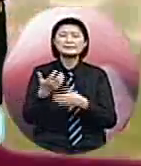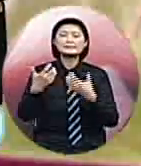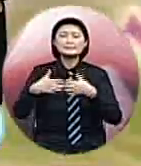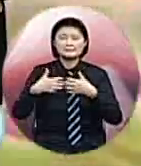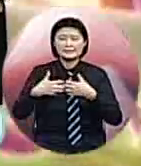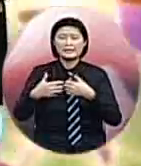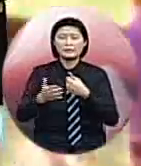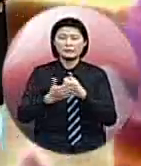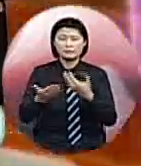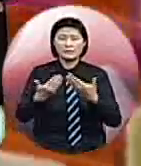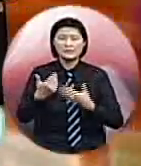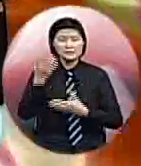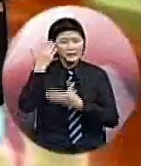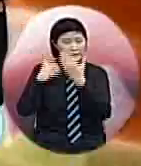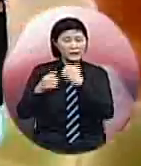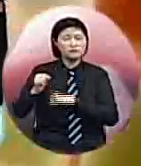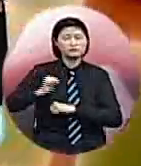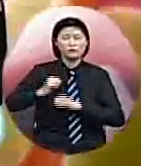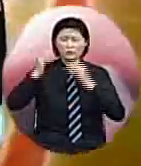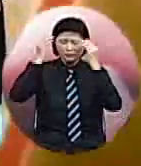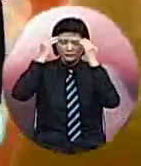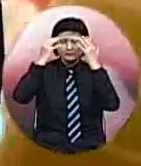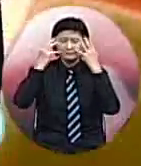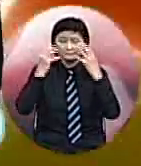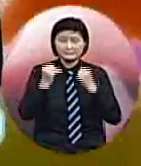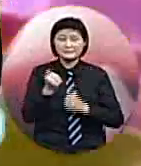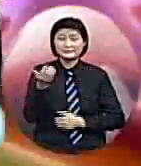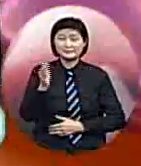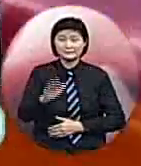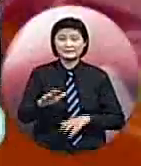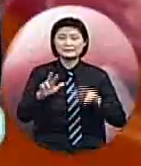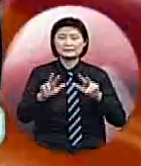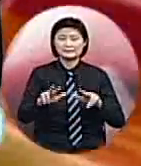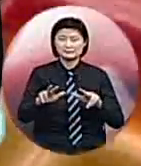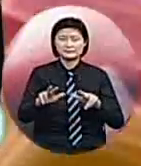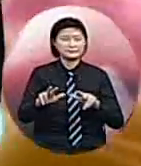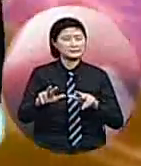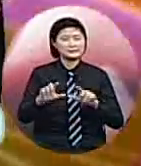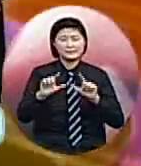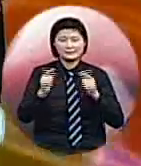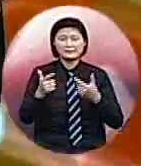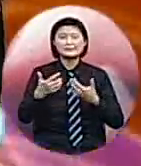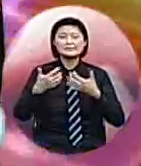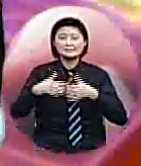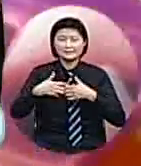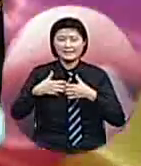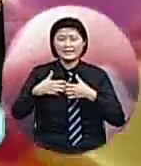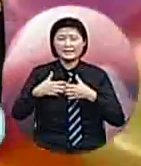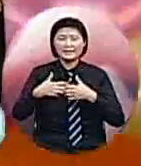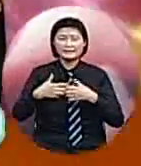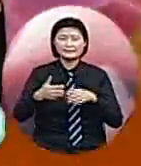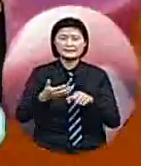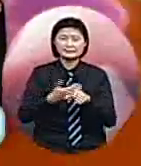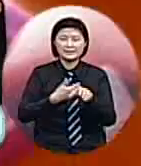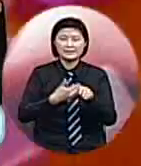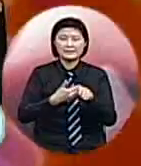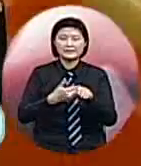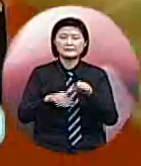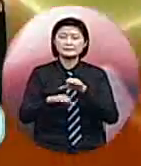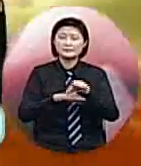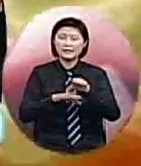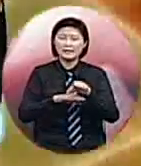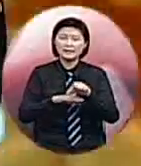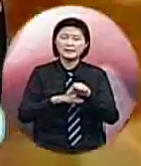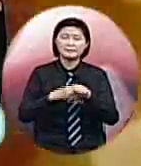네. 예, 그전에는 군인들이 많이 고생 많이 했죠. 많이 그래. 치우는 거 봤는데 예. 예, 지금들은 이제 기계로 많이 밀고 예. 기계로 쳐서 이제